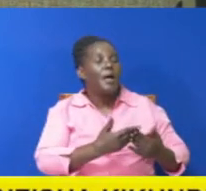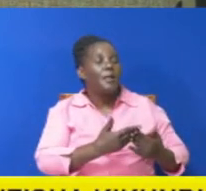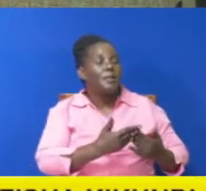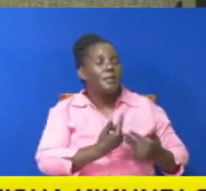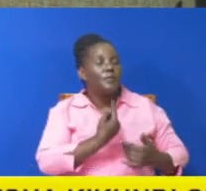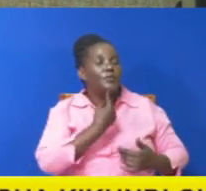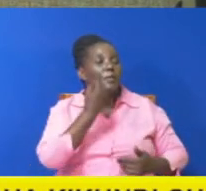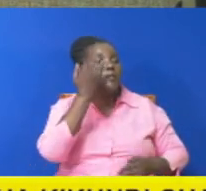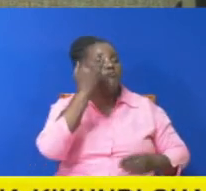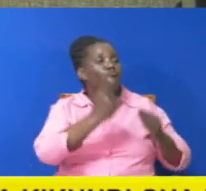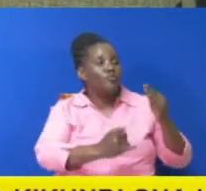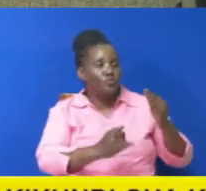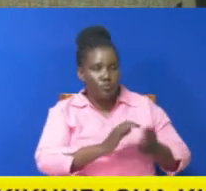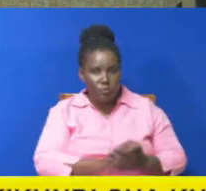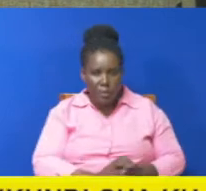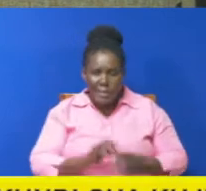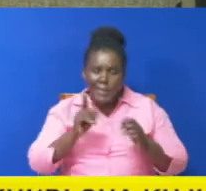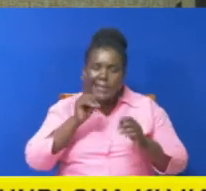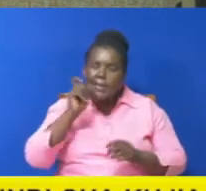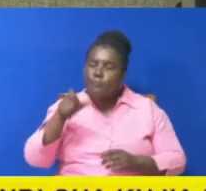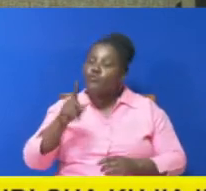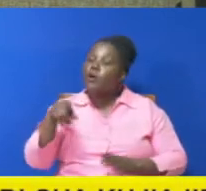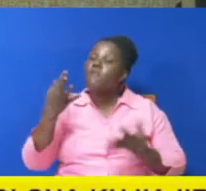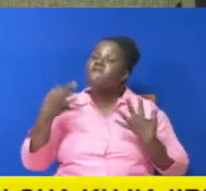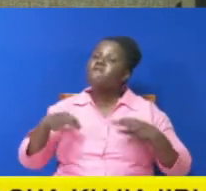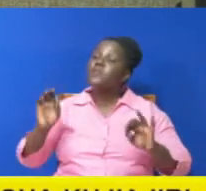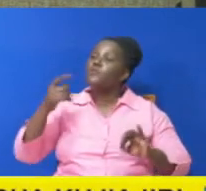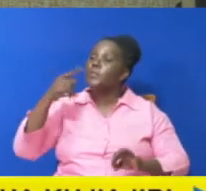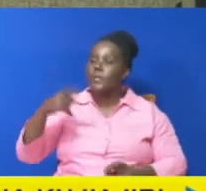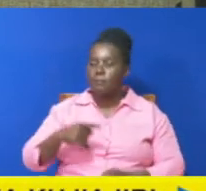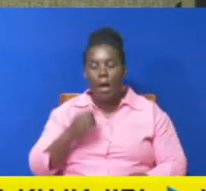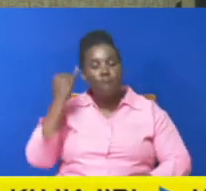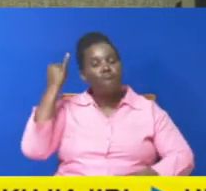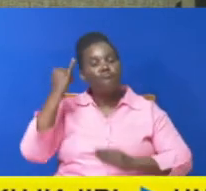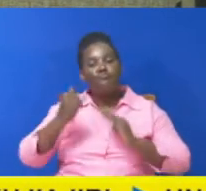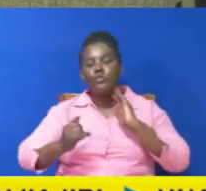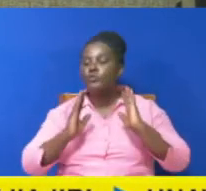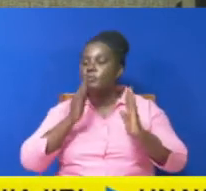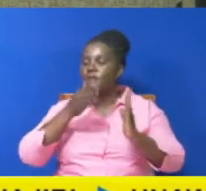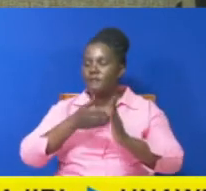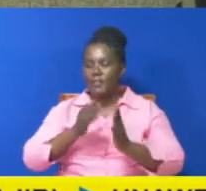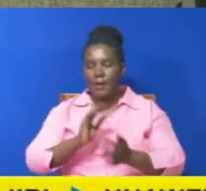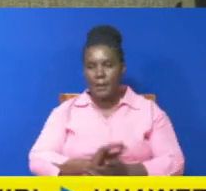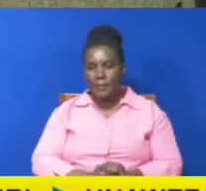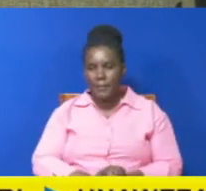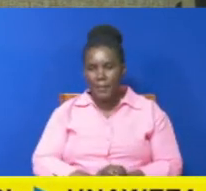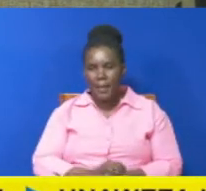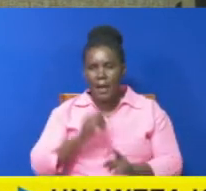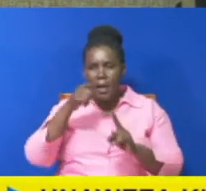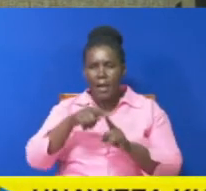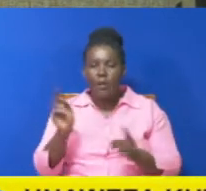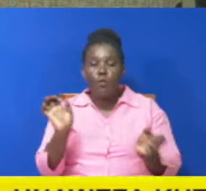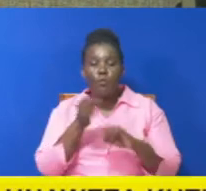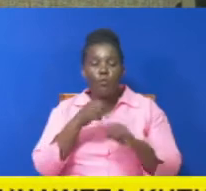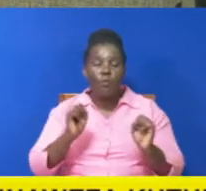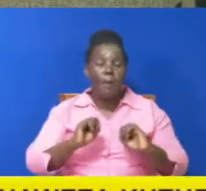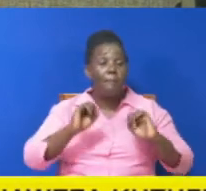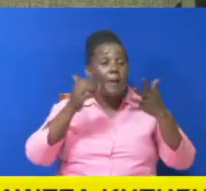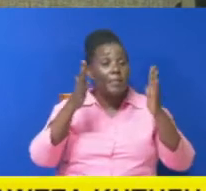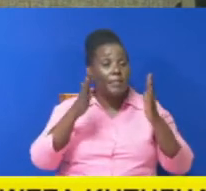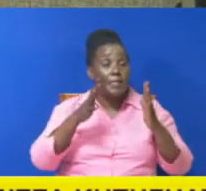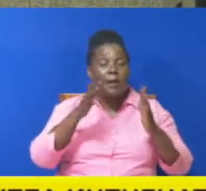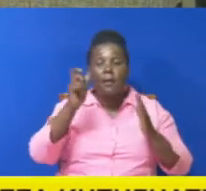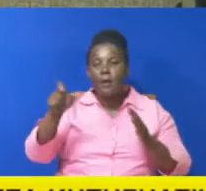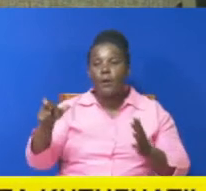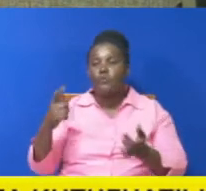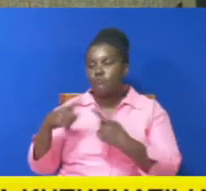ukweli usemwe, lazima mtu aseme kile ambacho anapitia, ili kuokoa sasa hizi kesi ambazo tunazisikia, ili kuokoa baadhi ya maisha ambayo